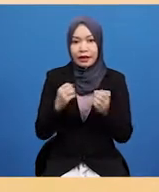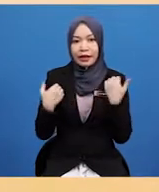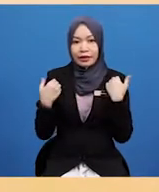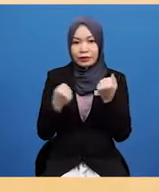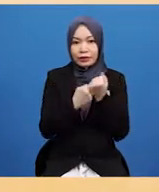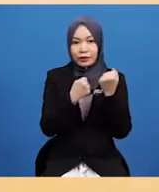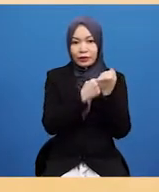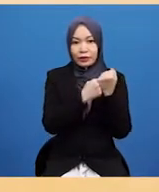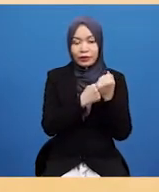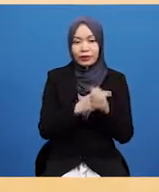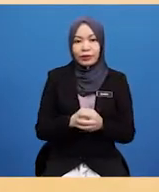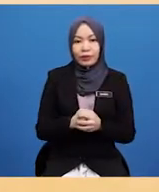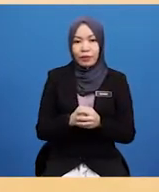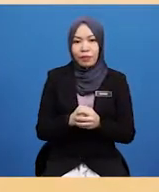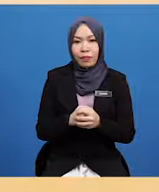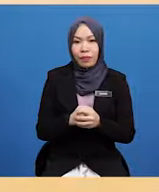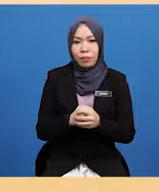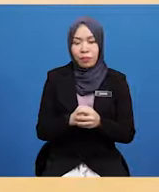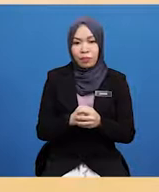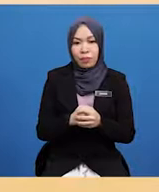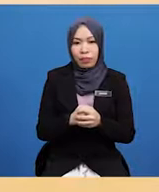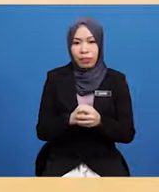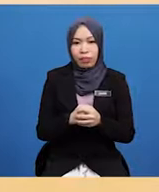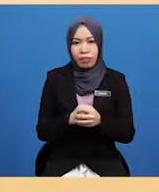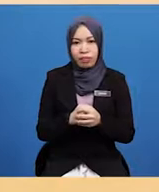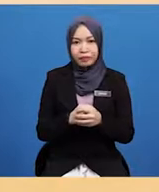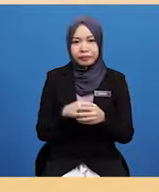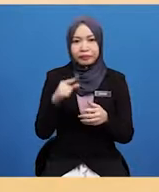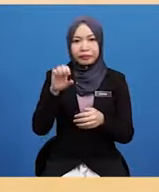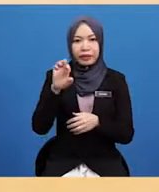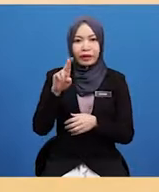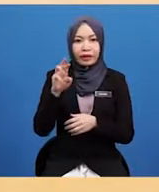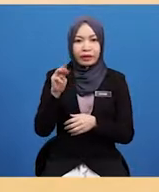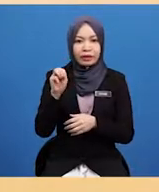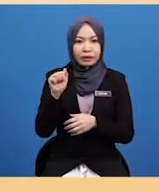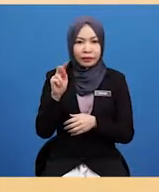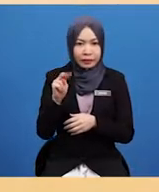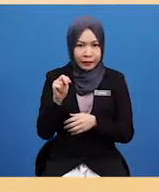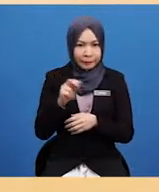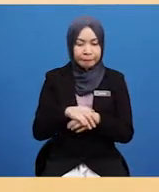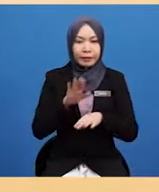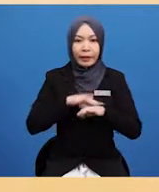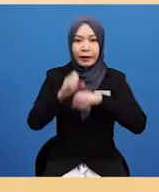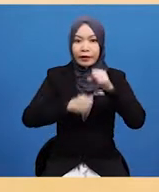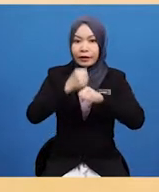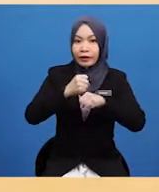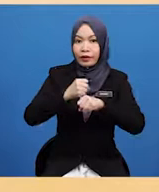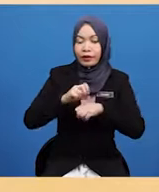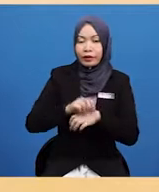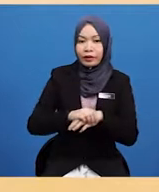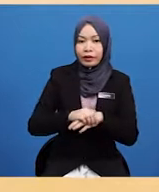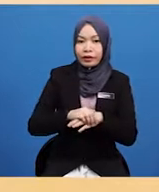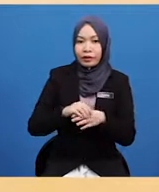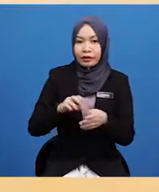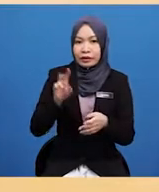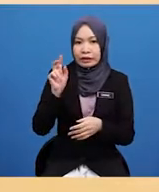perang terhadap Serbia pada 28 Julai 1914. Pada 30